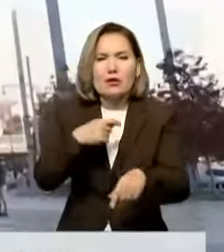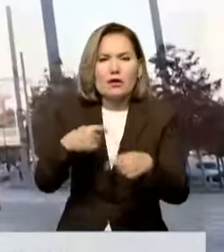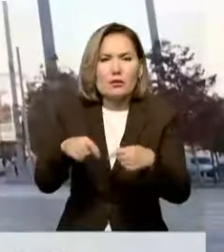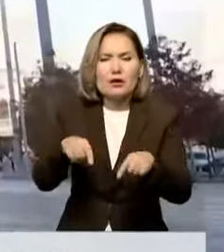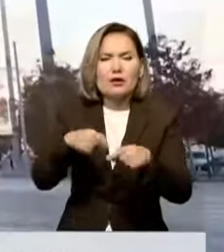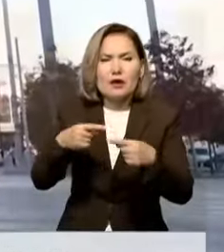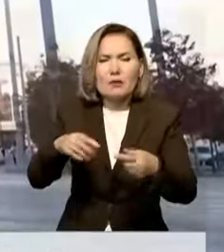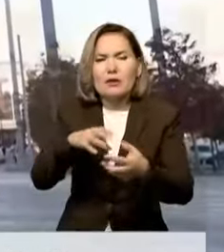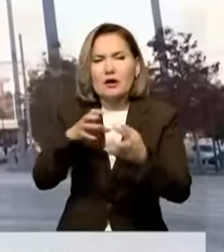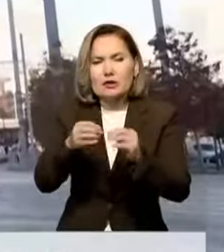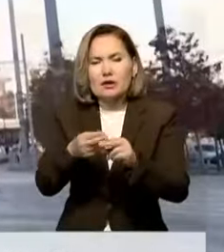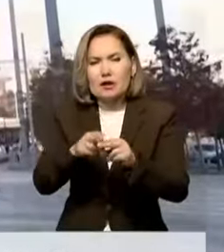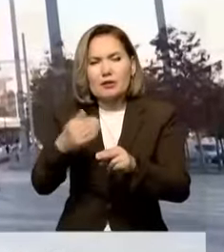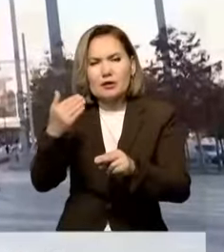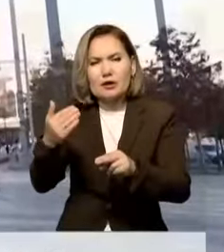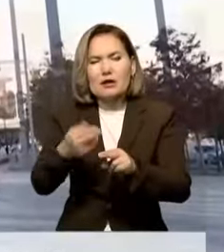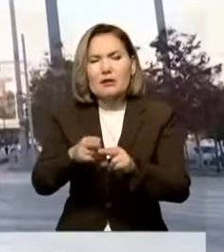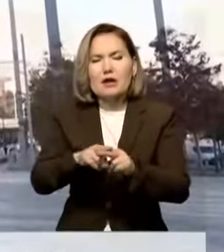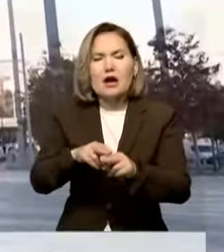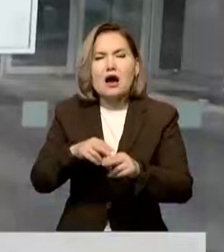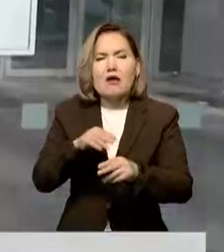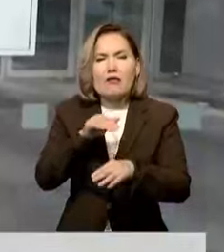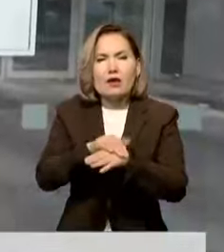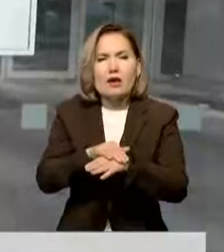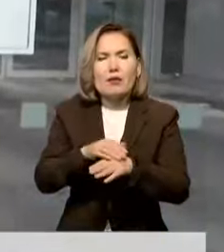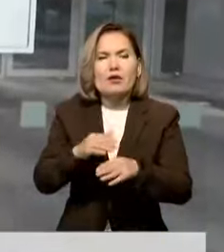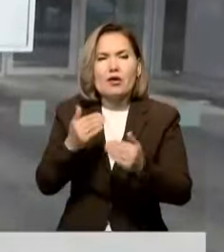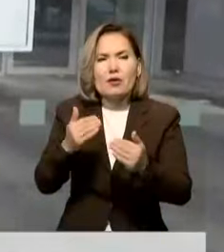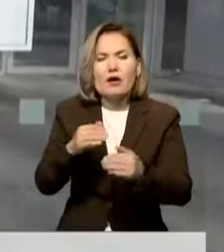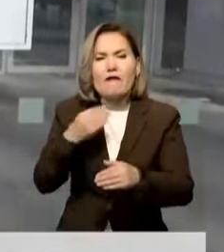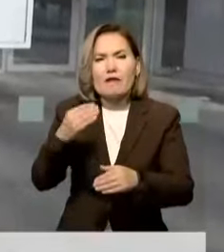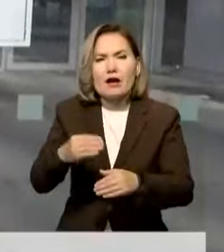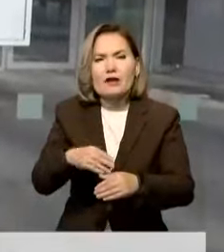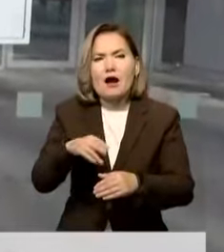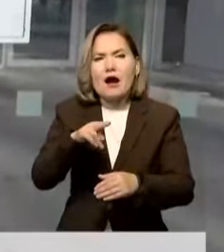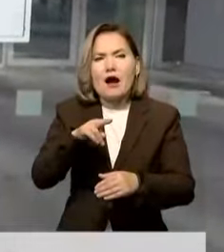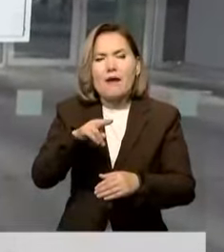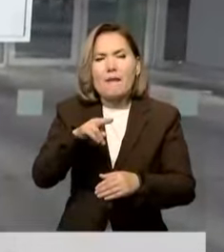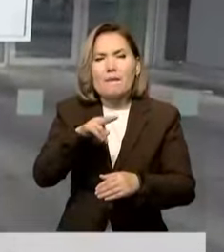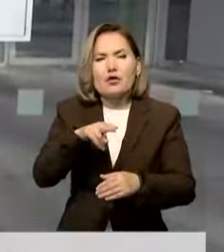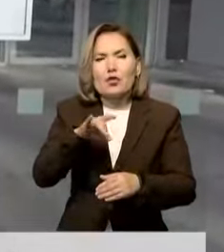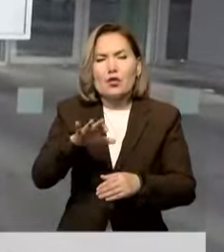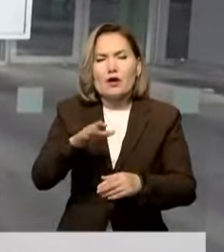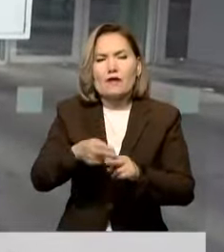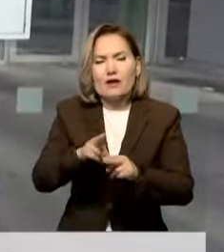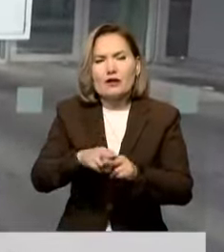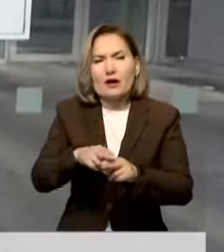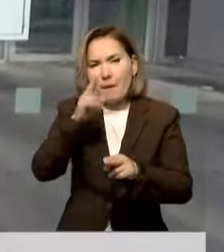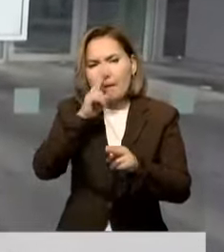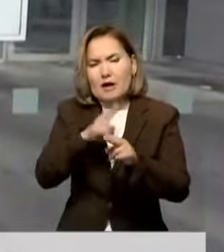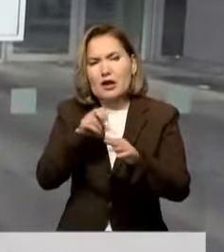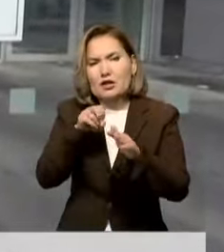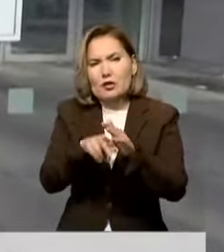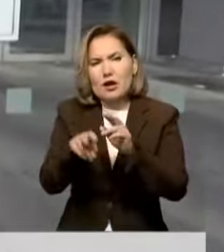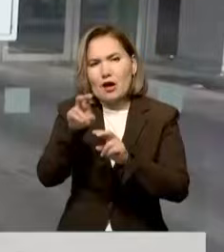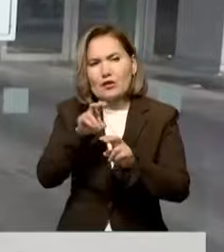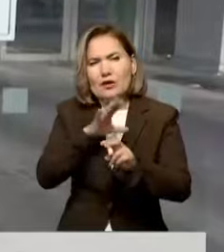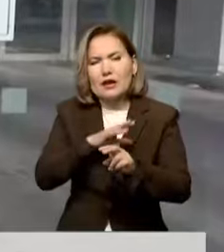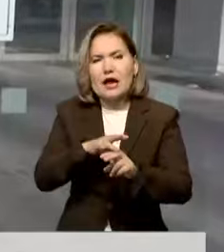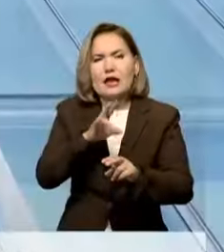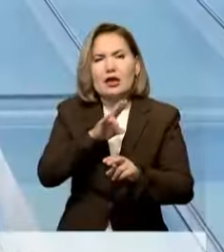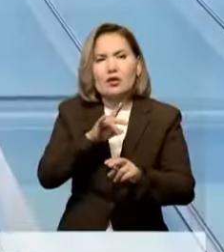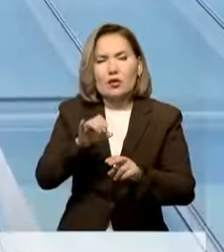тергеуге қажетті ақпарат беруден бас тарту бар. Бүгін Францияда Павел Дуровтың туған бауырына іздеу жарыланғаны белгілі болды. Николай Дуров